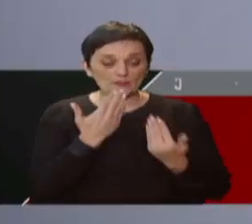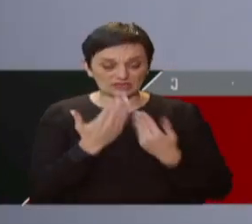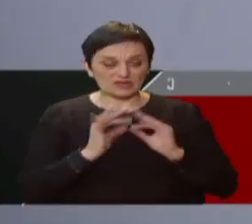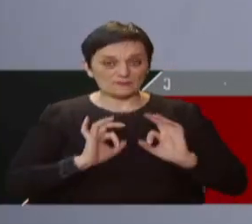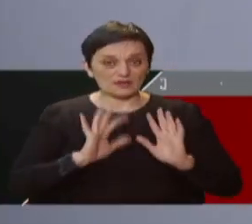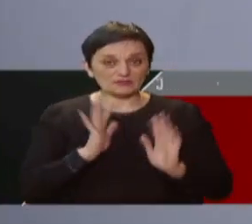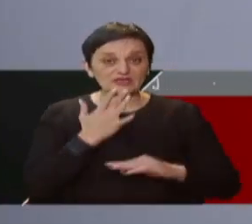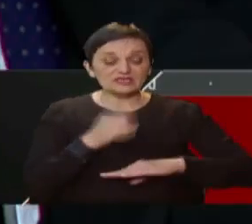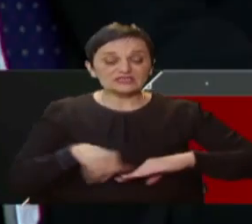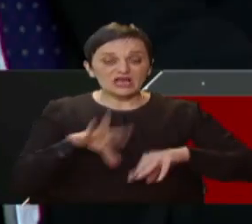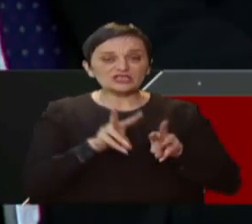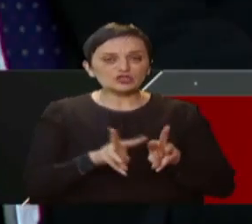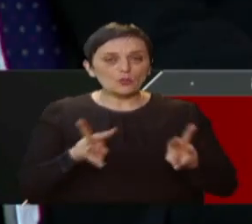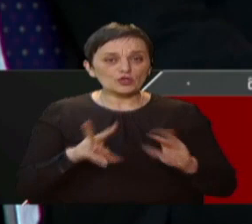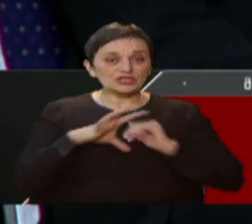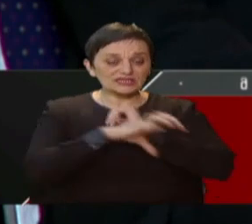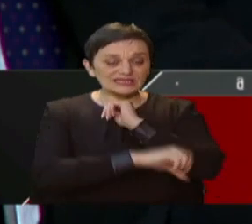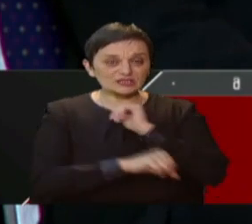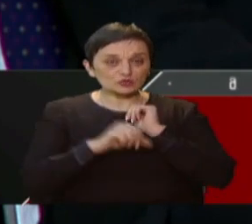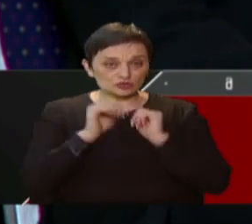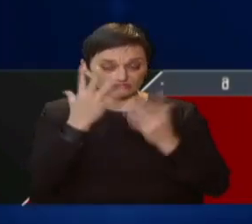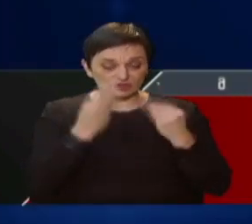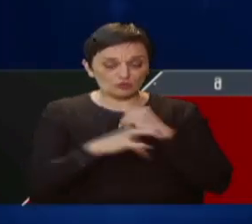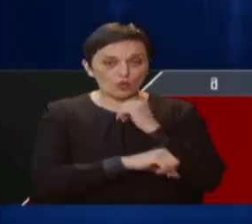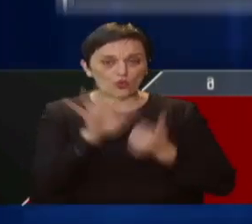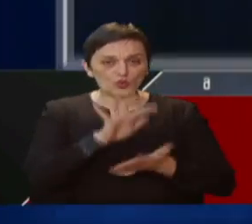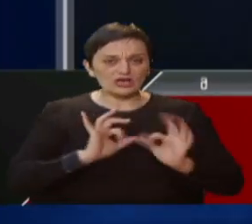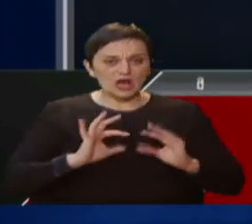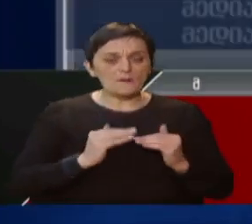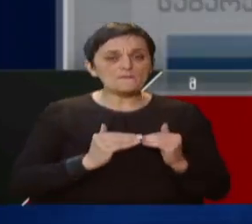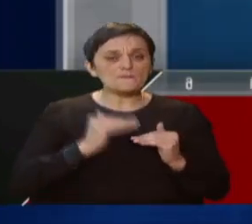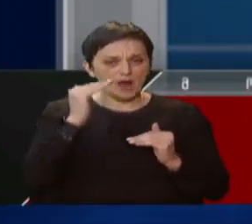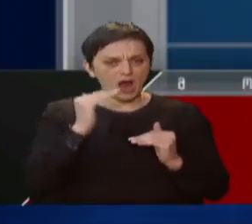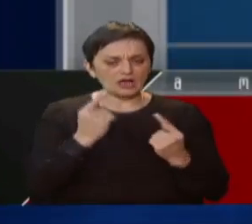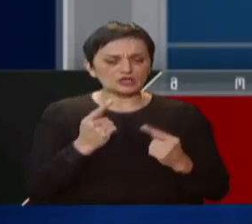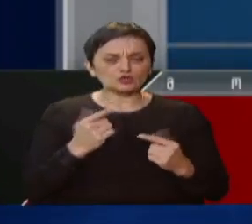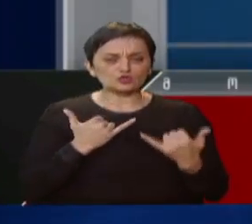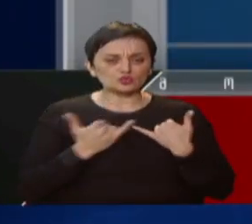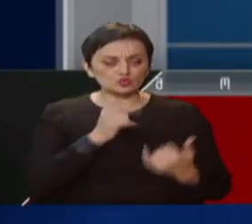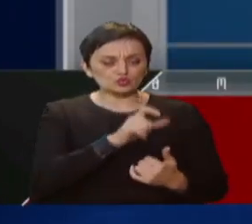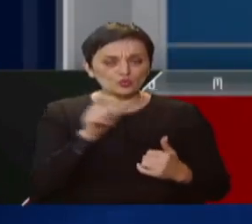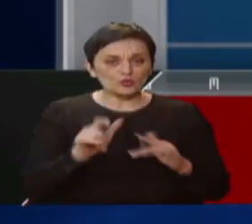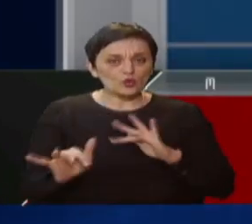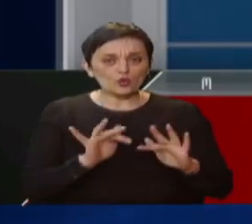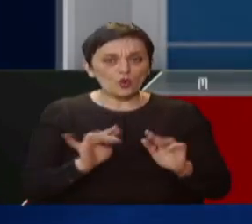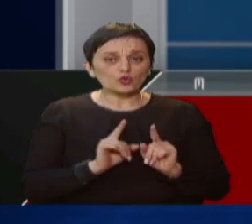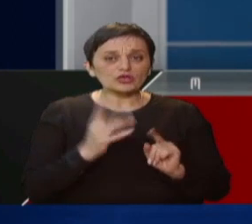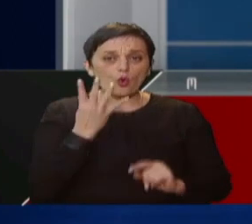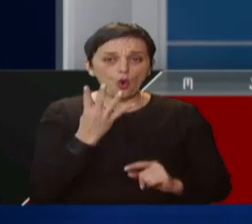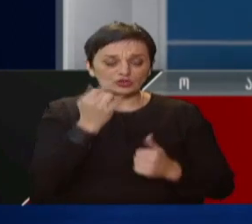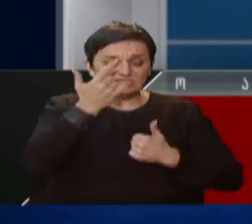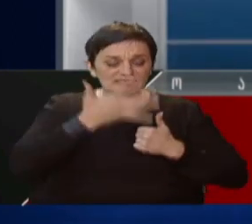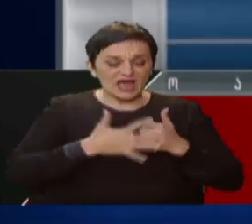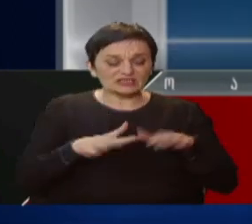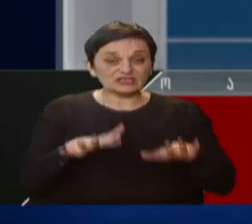sakitghze sagareo sakmeta saministrom dghis bolos gantskhadeba gaavrtsela მაღალი რანგის სტუმრებისთვის ღონისძიებაზე განსაზღვრული იყო 4 ცენტრალური